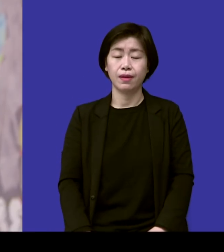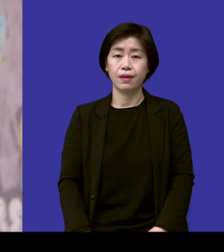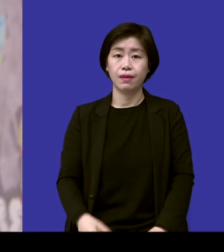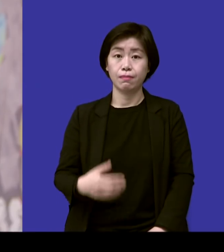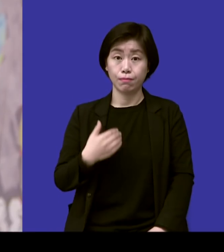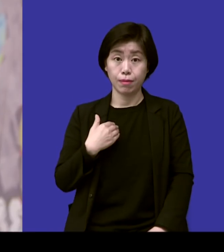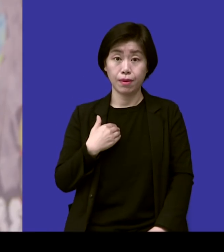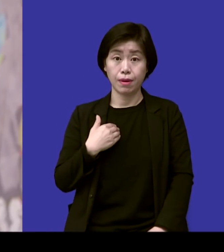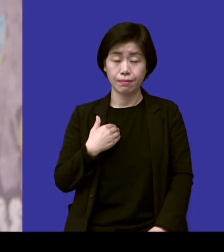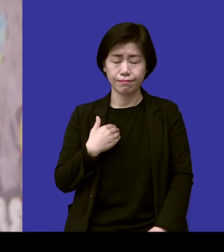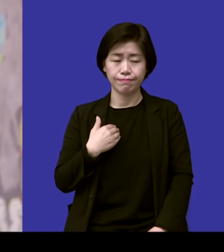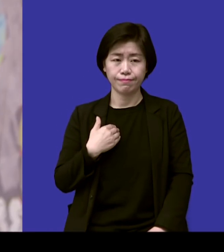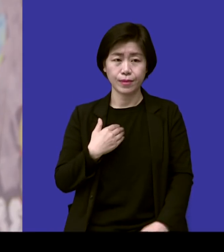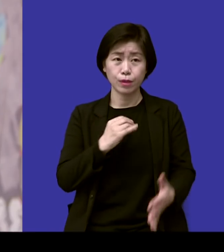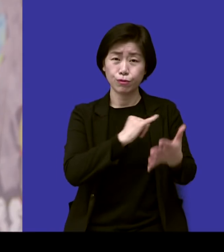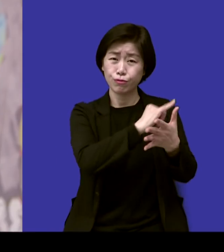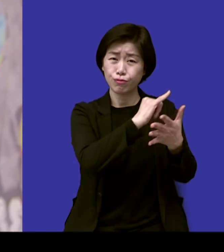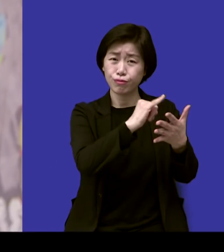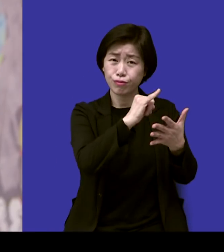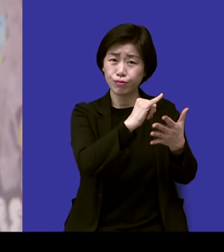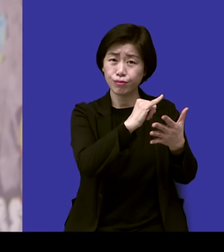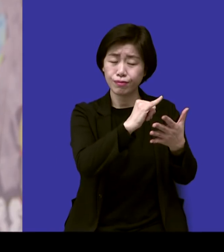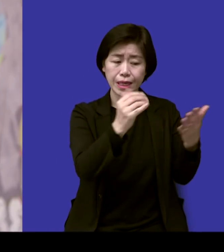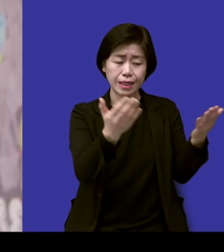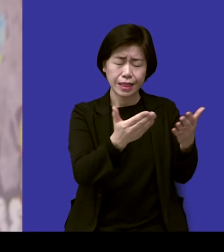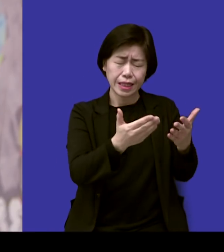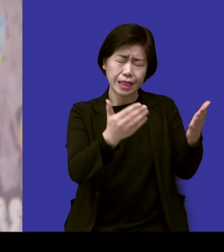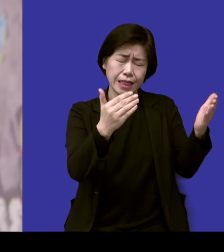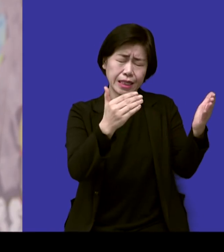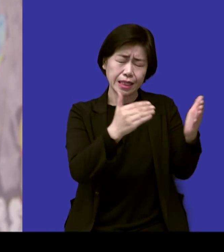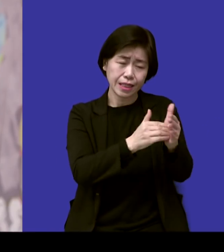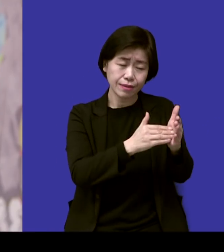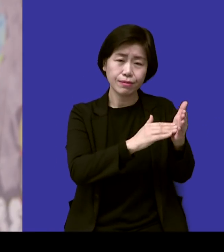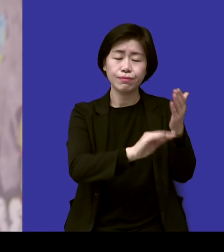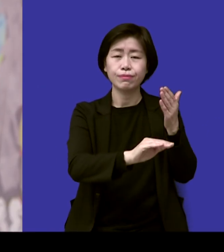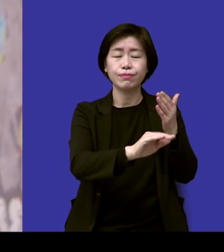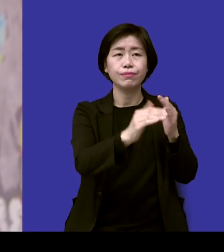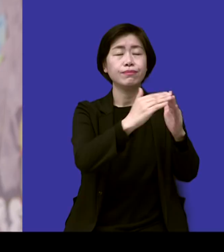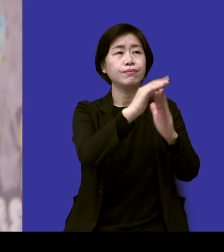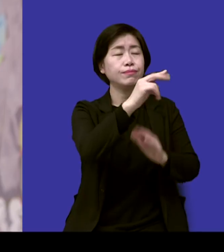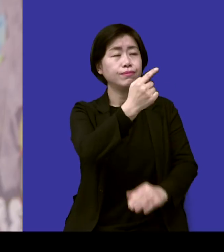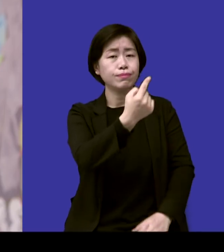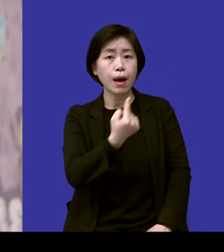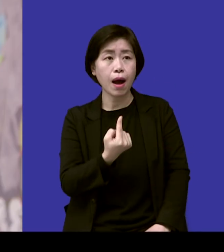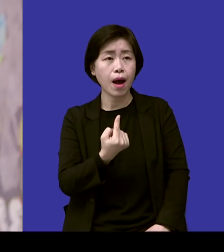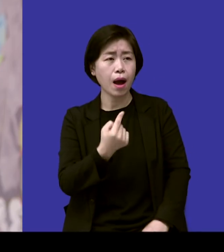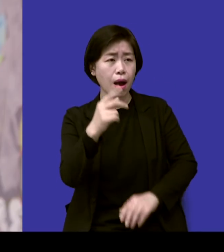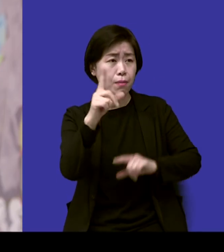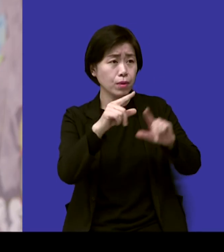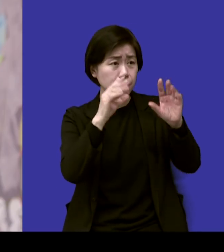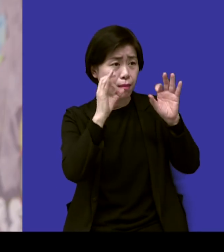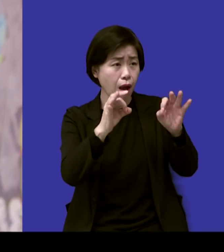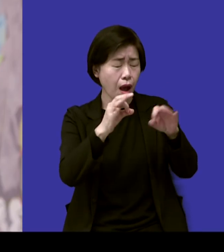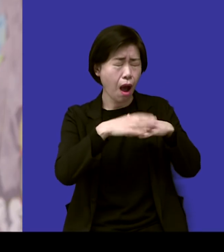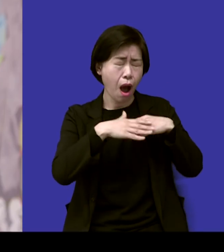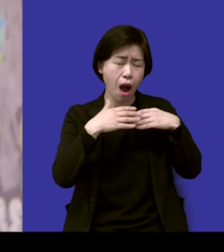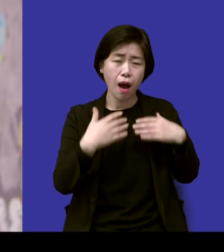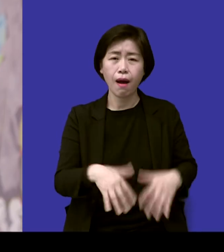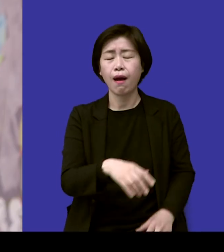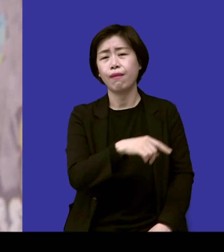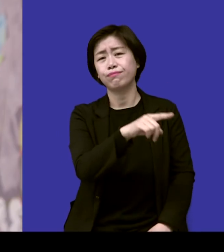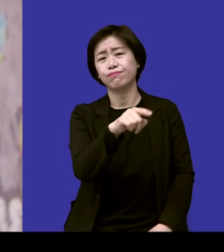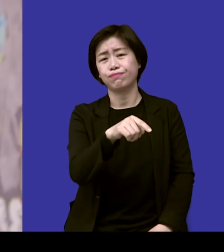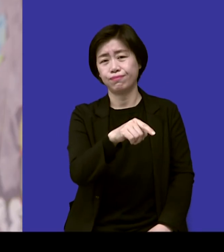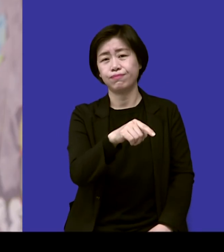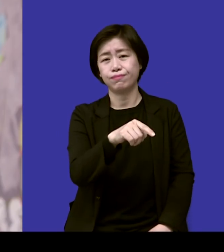큰 누나가 너무 녹초가 돼서 일 끝나고 녹초가 돼서 오고 둘째 누나도 녹초가 돼서 온 누나들 보면